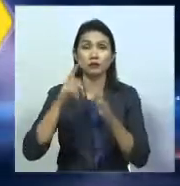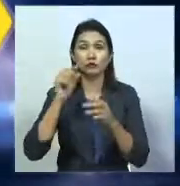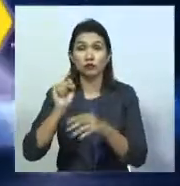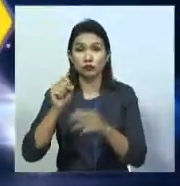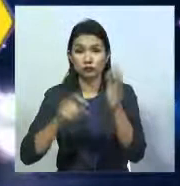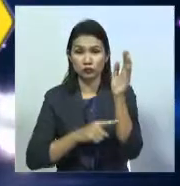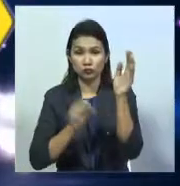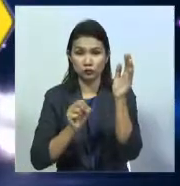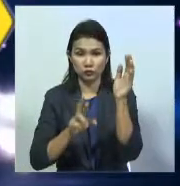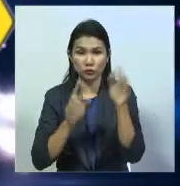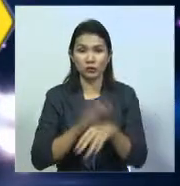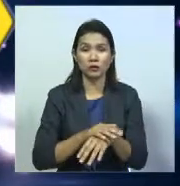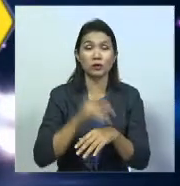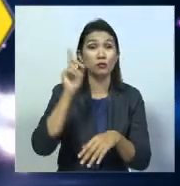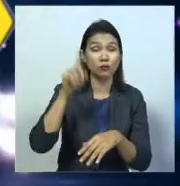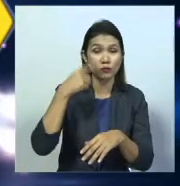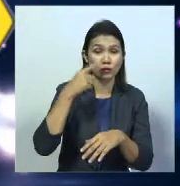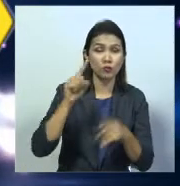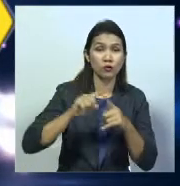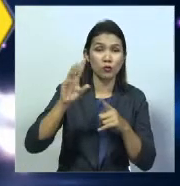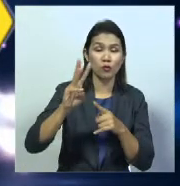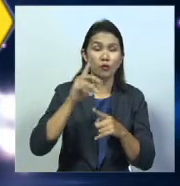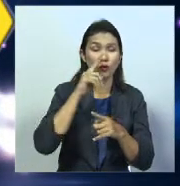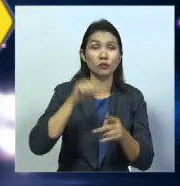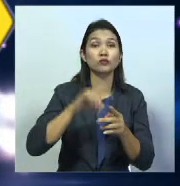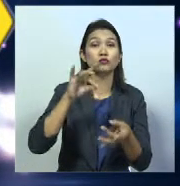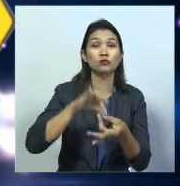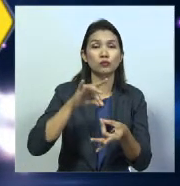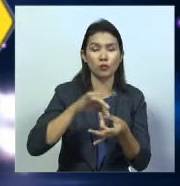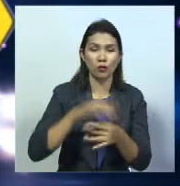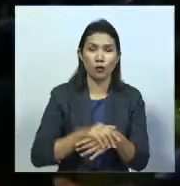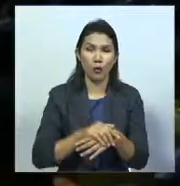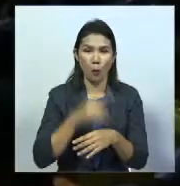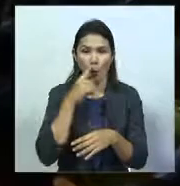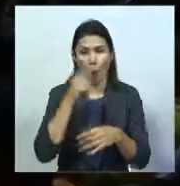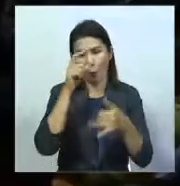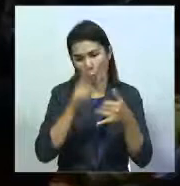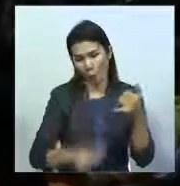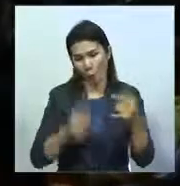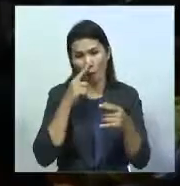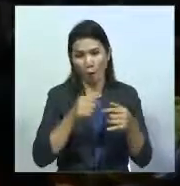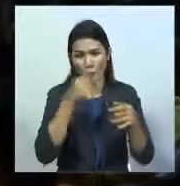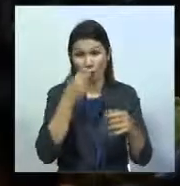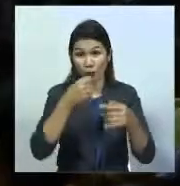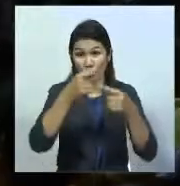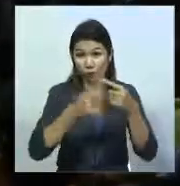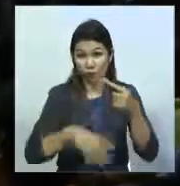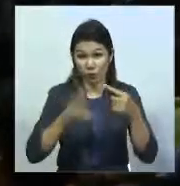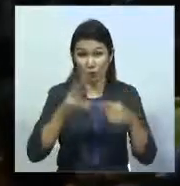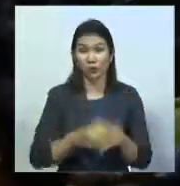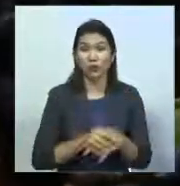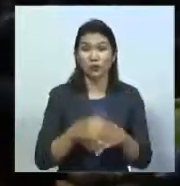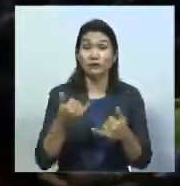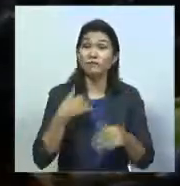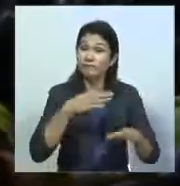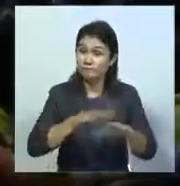ศราศรีสุจินจากจังหวัดสุโขทัยโอ้โหเรียกว่าหนุ่มๆเต็มเวทีเลยนะคุณก็ขอเชิญชวนคุณผู้ชมนะ